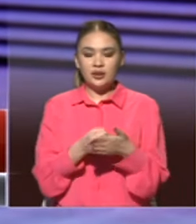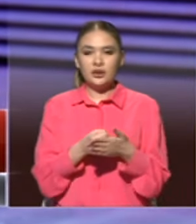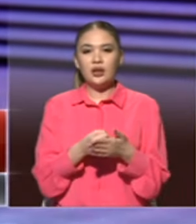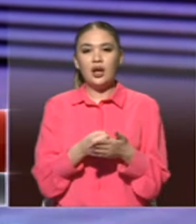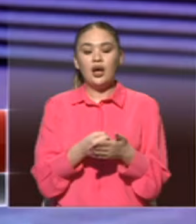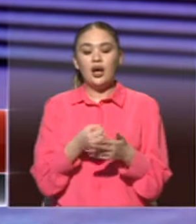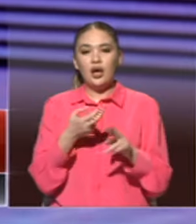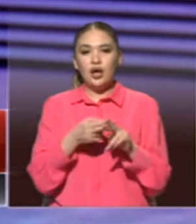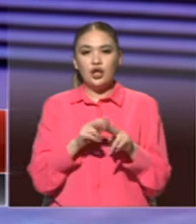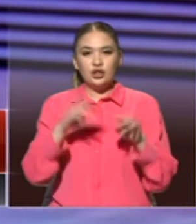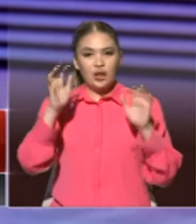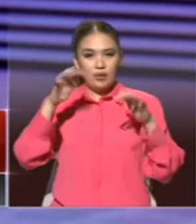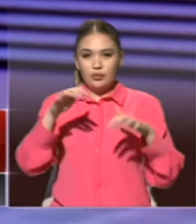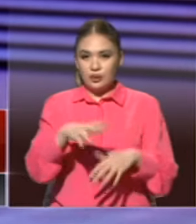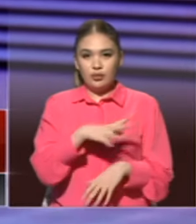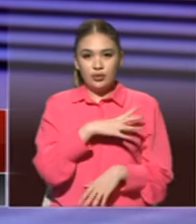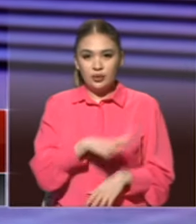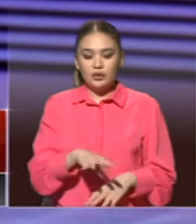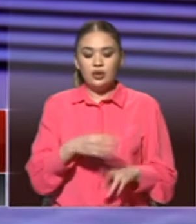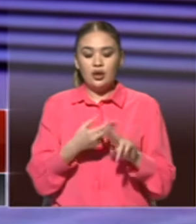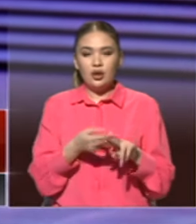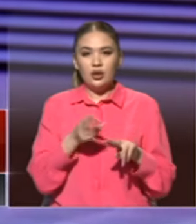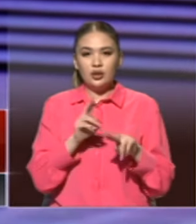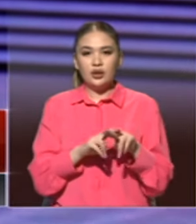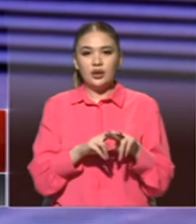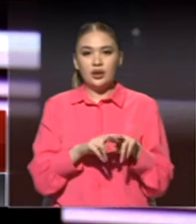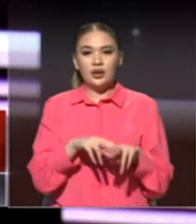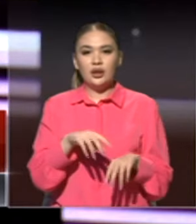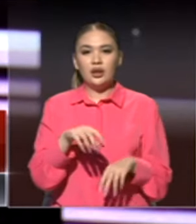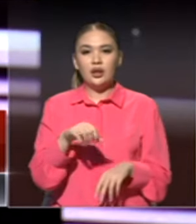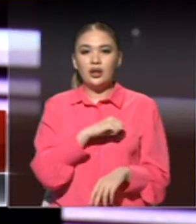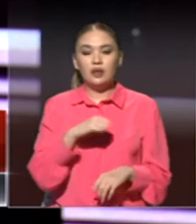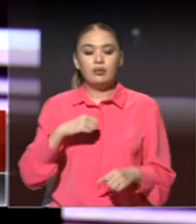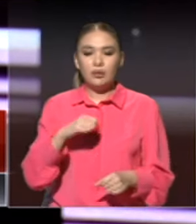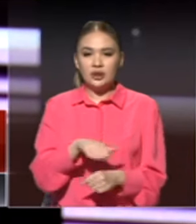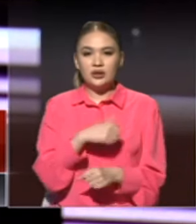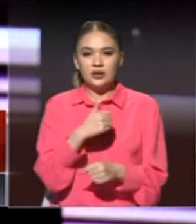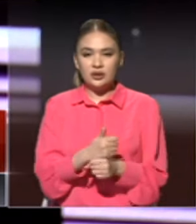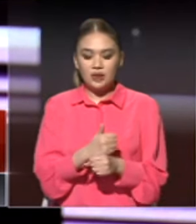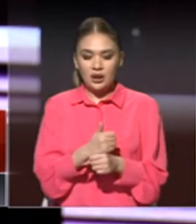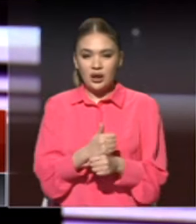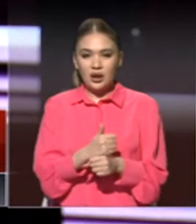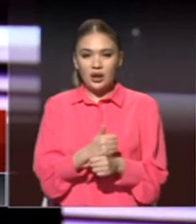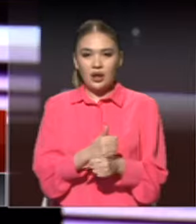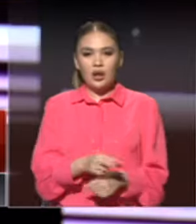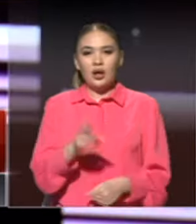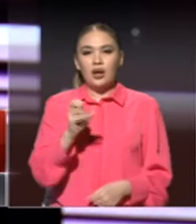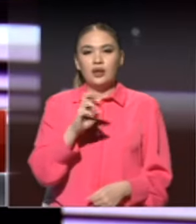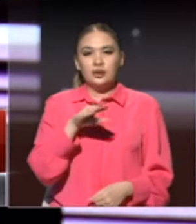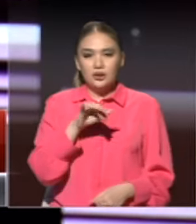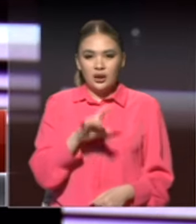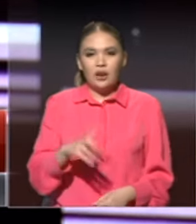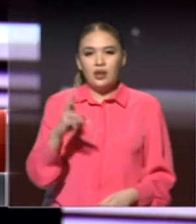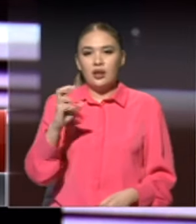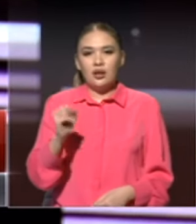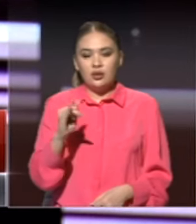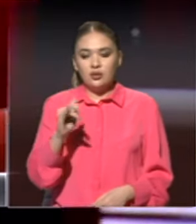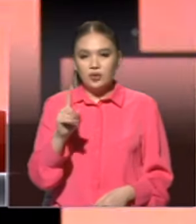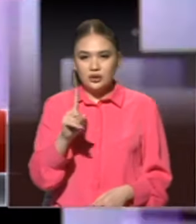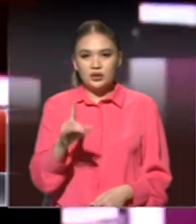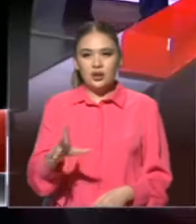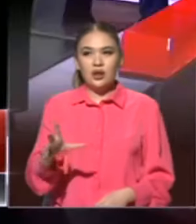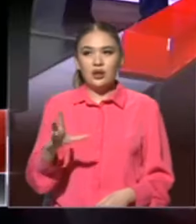олай. Ең басты мәселе неде? Қаңтар айындағы, наурыз айындағы олардың жаңағы сынақтары